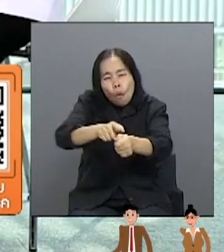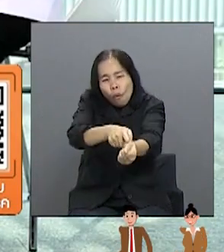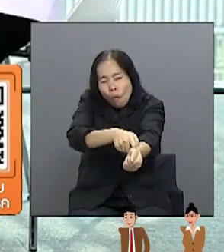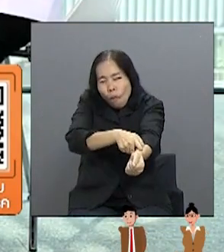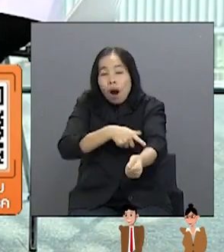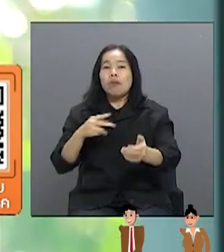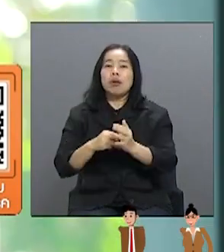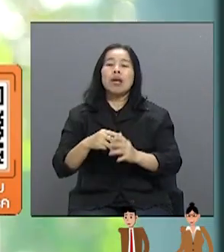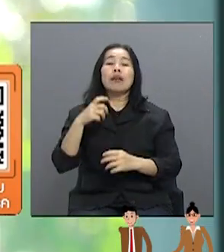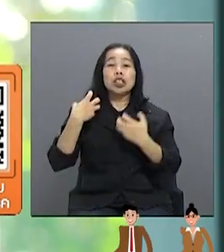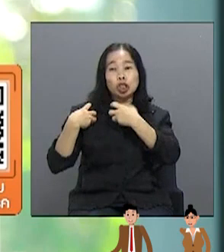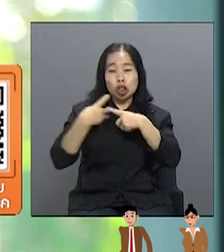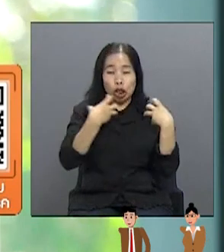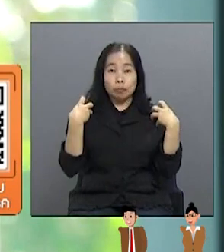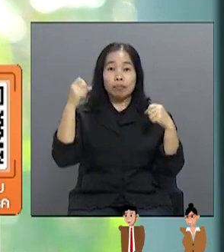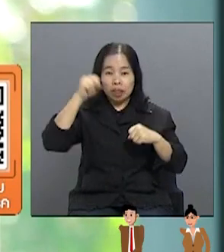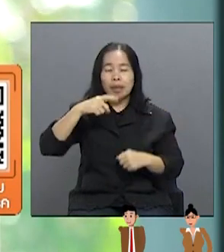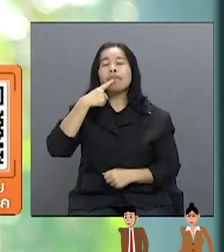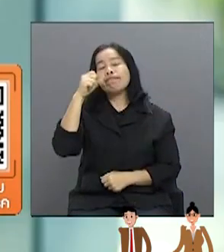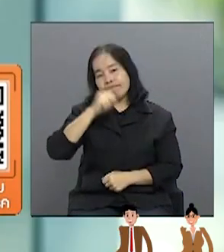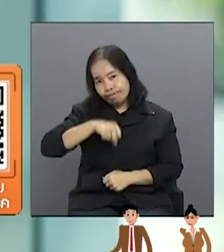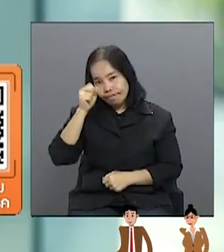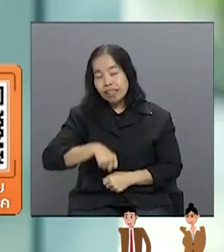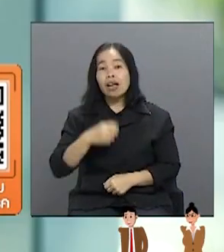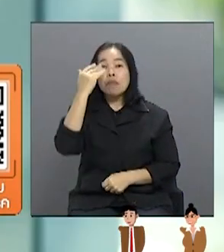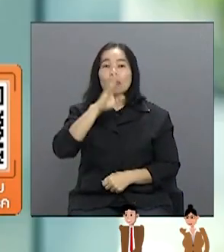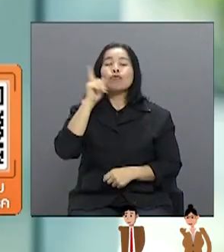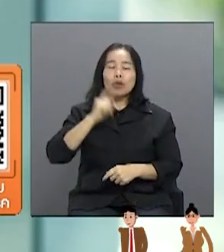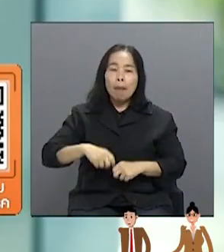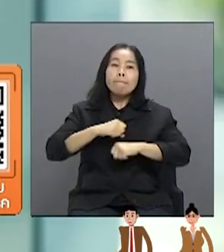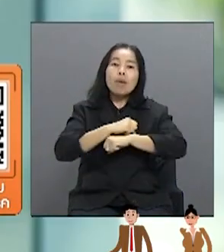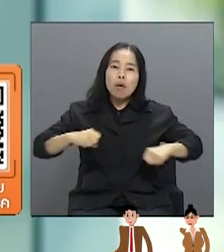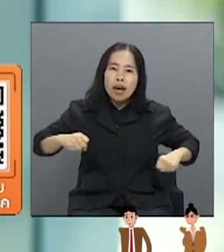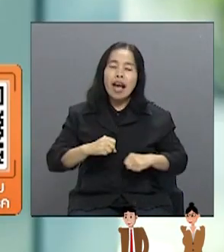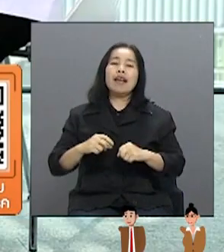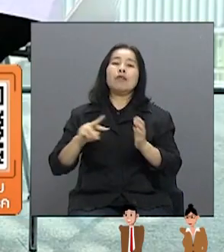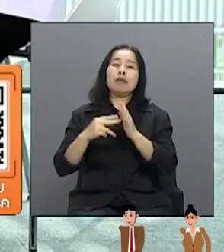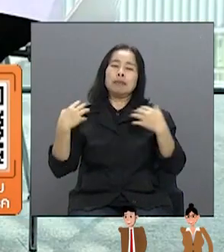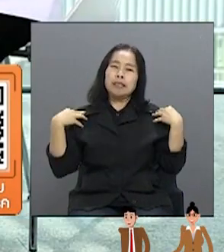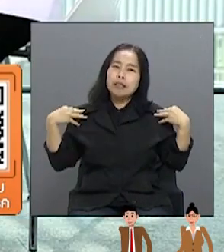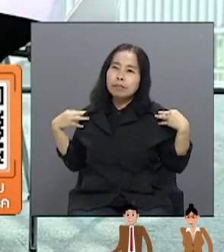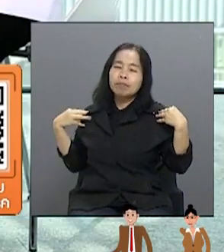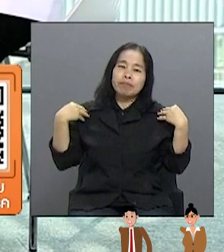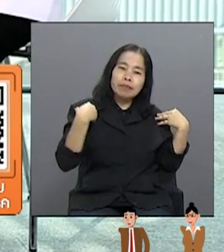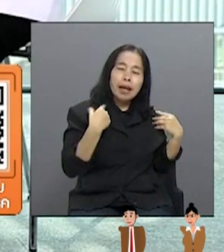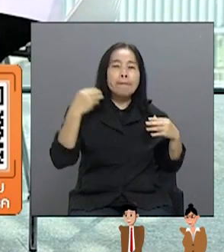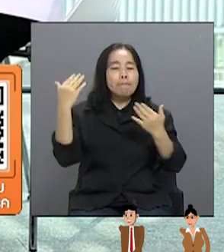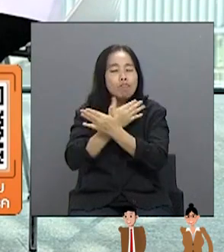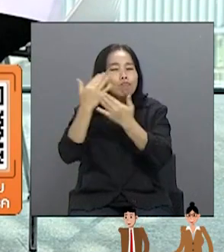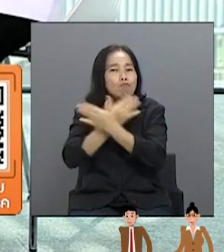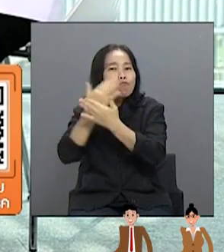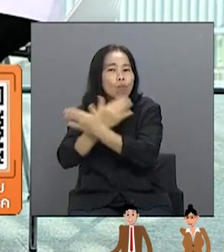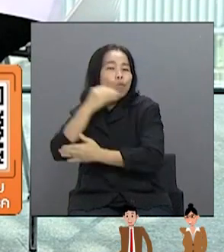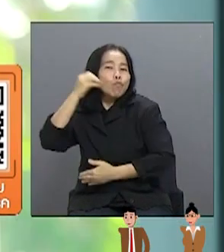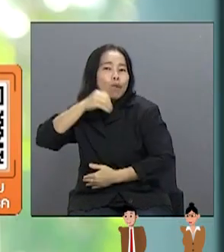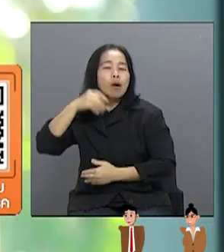ธรรมดาแล้วเรารักษาคงสภาพกล้ามเนื้อตัวเองด้วยการบริหารการยืดกล้ามเนื้อหรือการเปลี่ยนอิริยาบถบ่อยๆความตึง